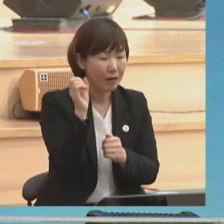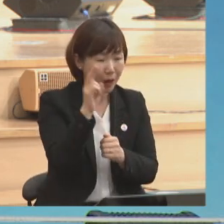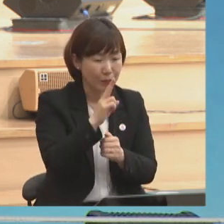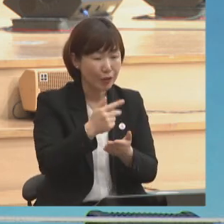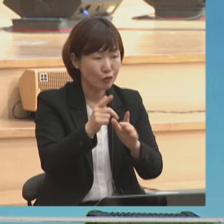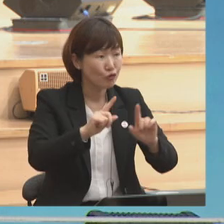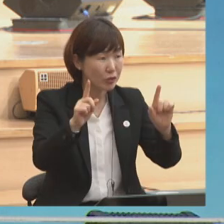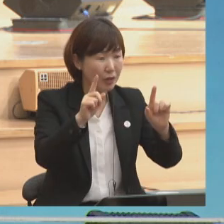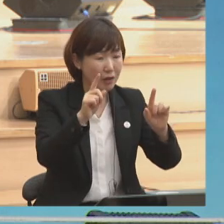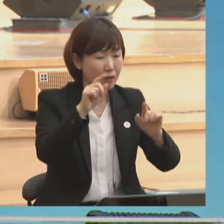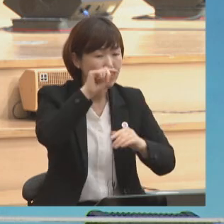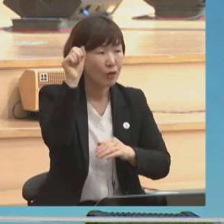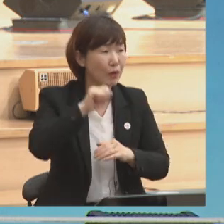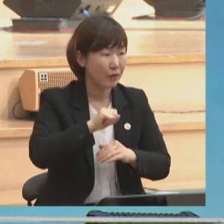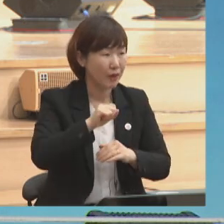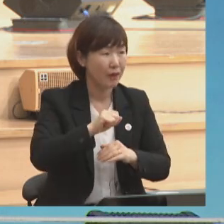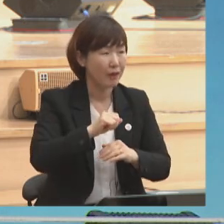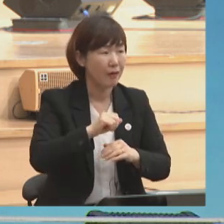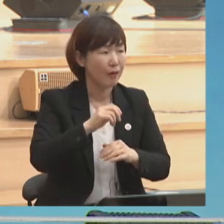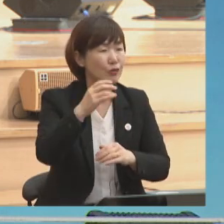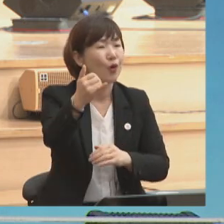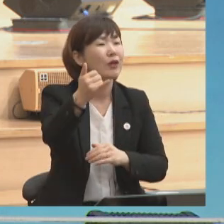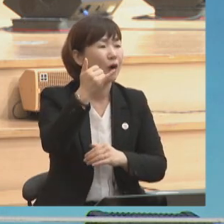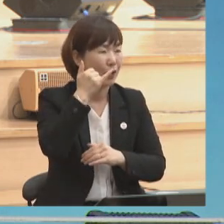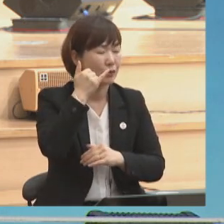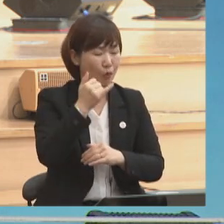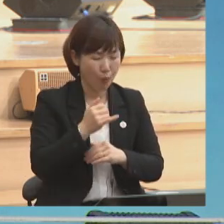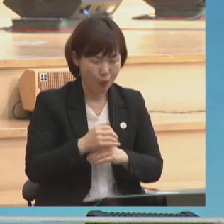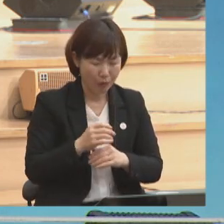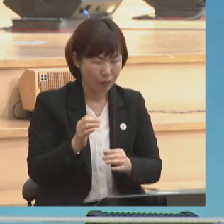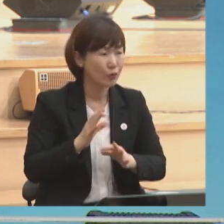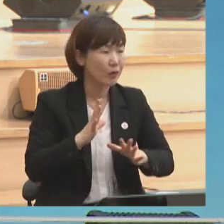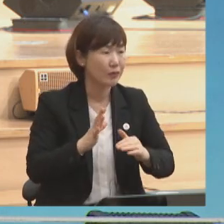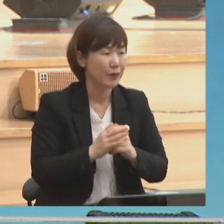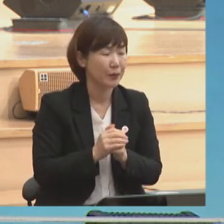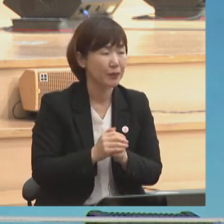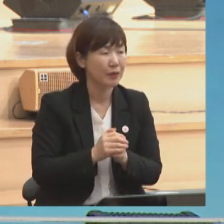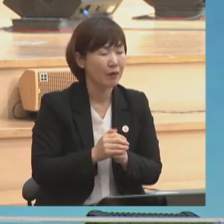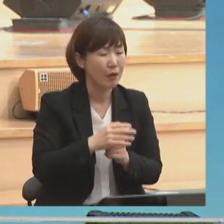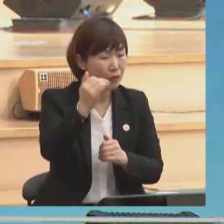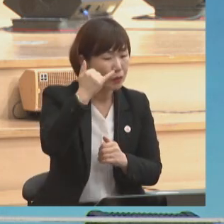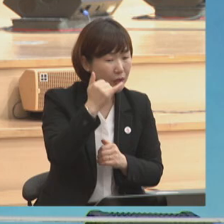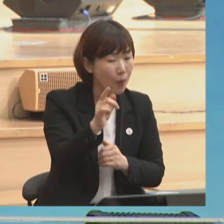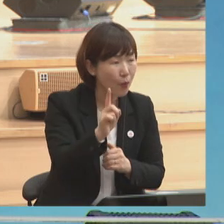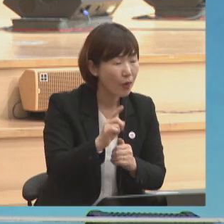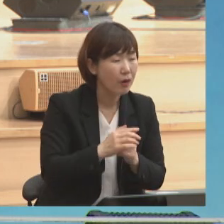소리에 잠을 깼습니다. 근데 대답이 뭐냐, 저쪽에 살려줘.